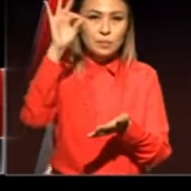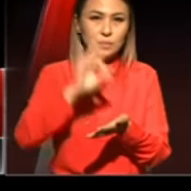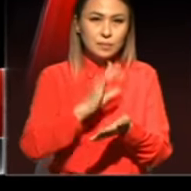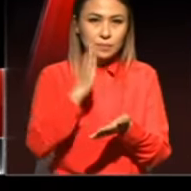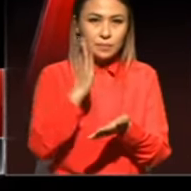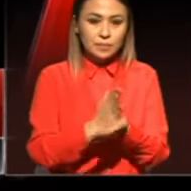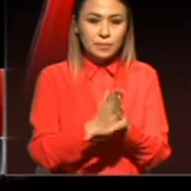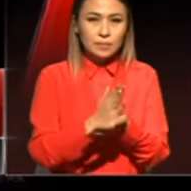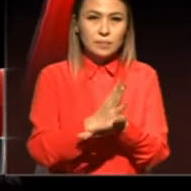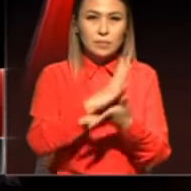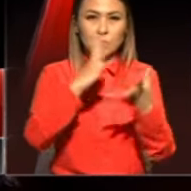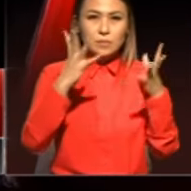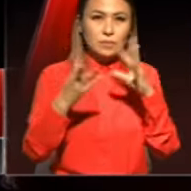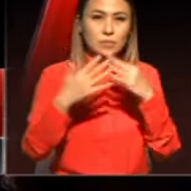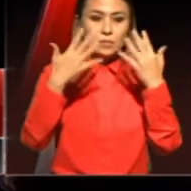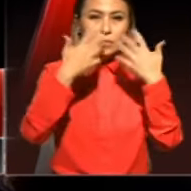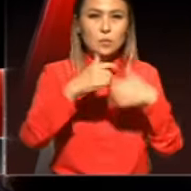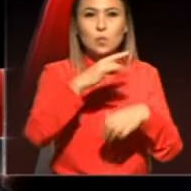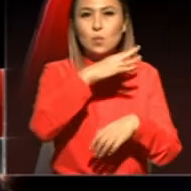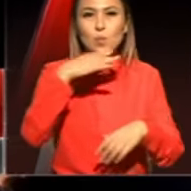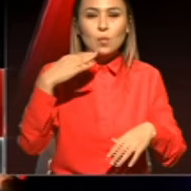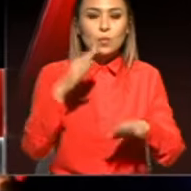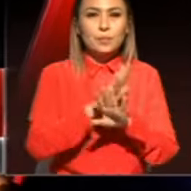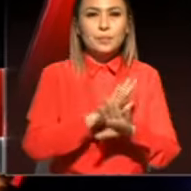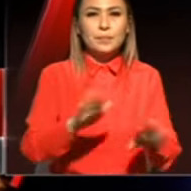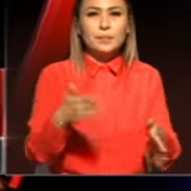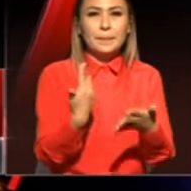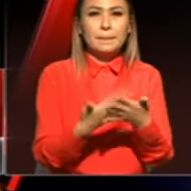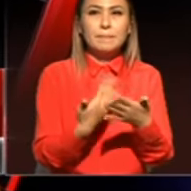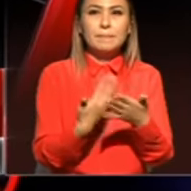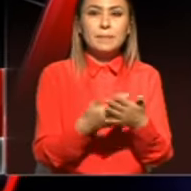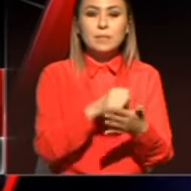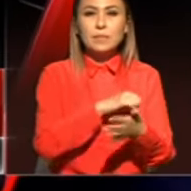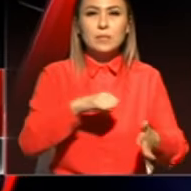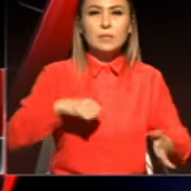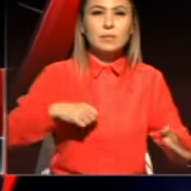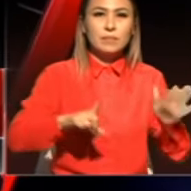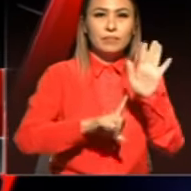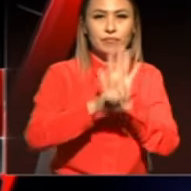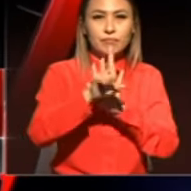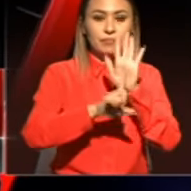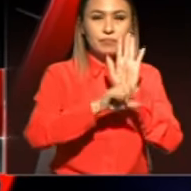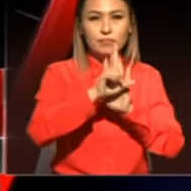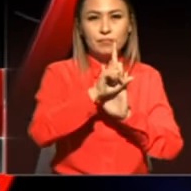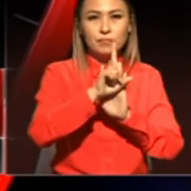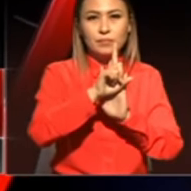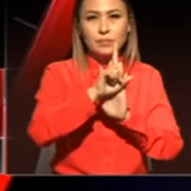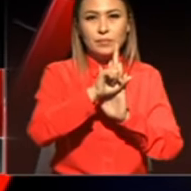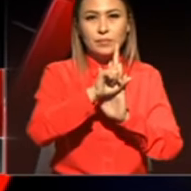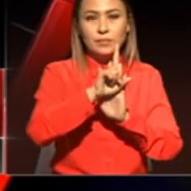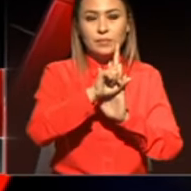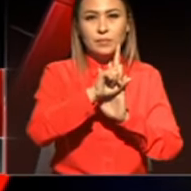Бірақ олардың көлемі көп емес. Мен былай бір дерек оқып қалдым. Ең басты мәселе, бұл жерде айта кететін,